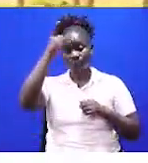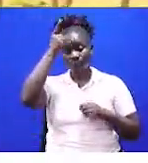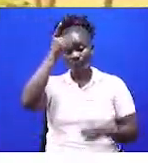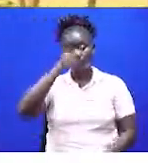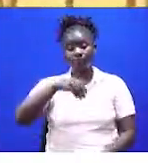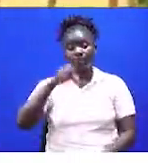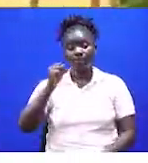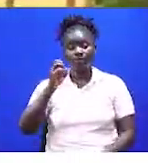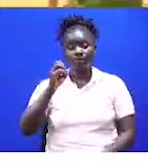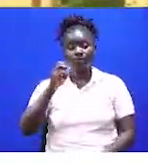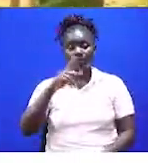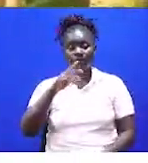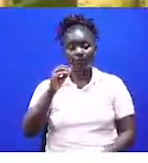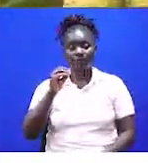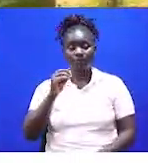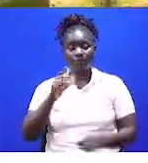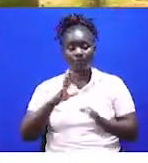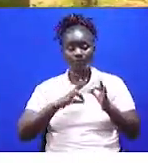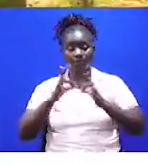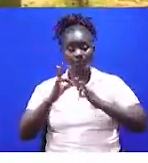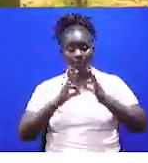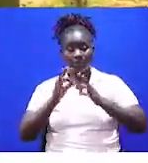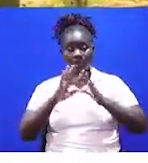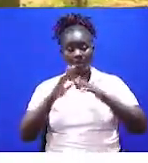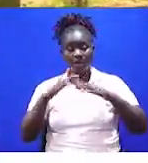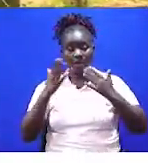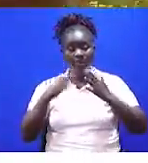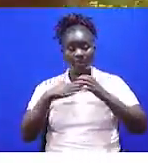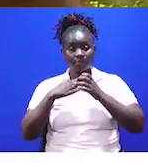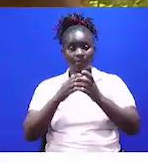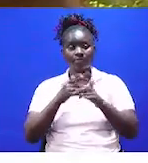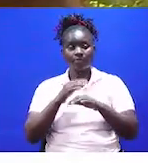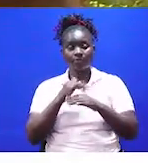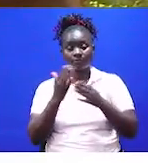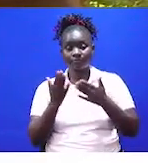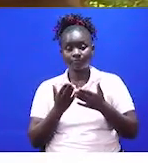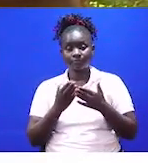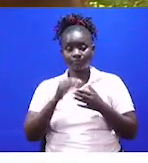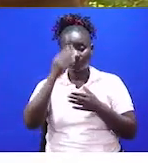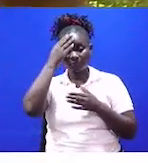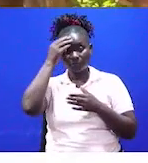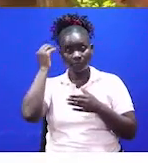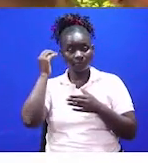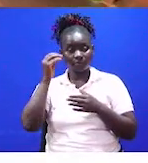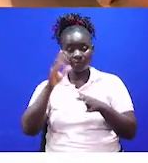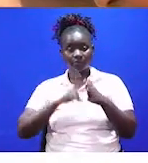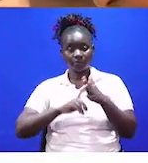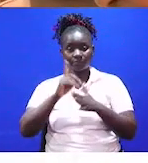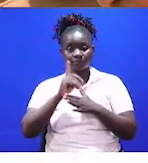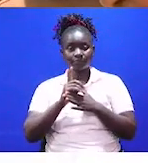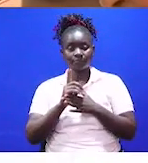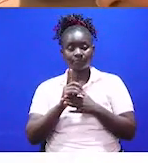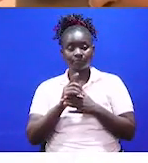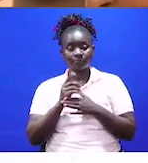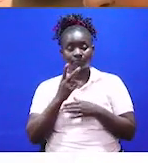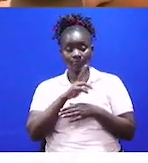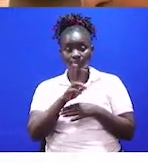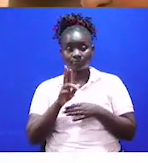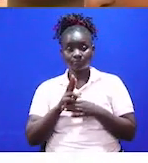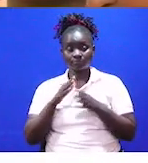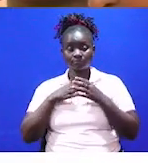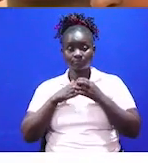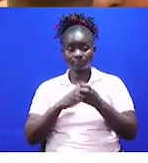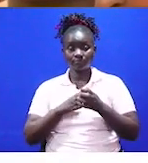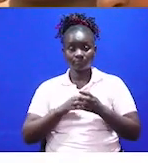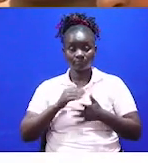Nyabiyosi. Nigo baere ile nchilabara ikuruwa soro gongoro iga. Babeire bakubaiba kima gendero. Ache jiraundi baro raba kambia waito na ono